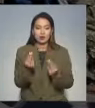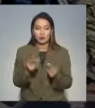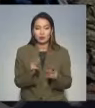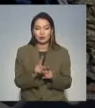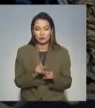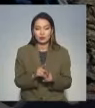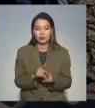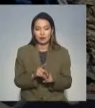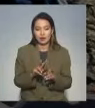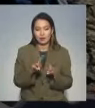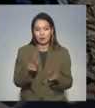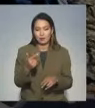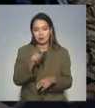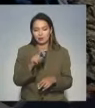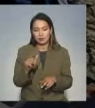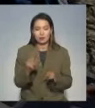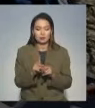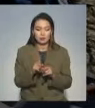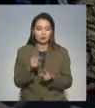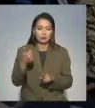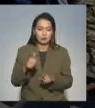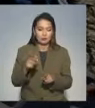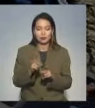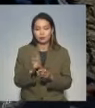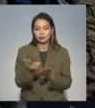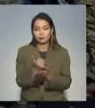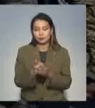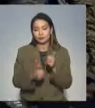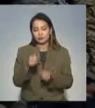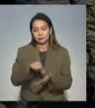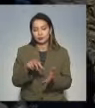азаматтардан соңынан ерген толқынды інілері келіп қатысады деген үміттеміз.